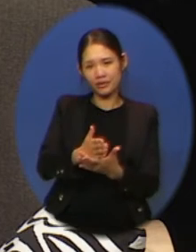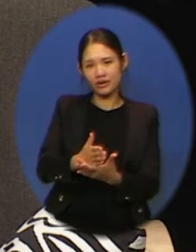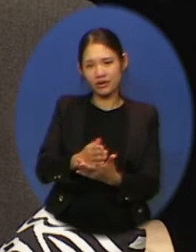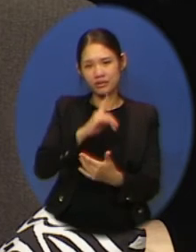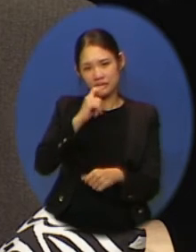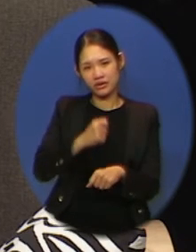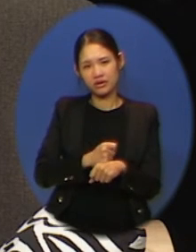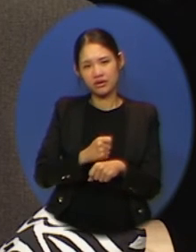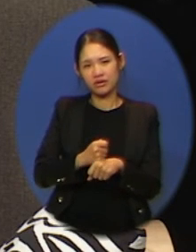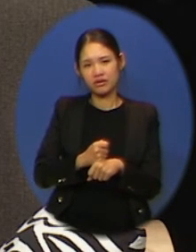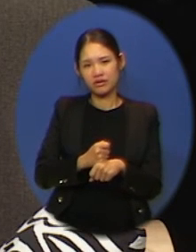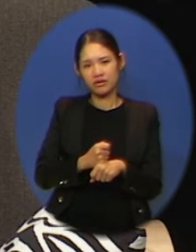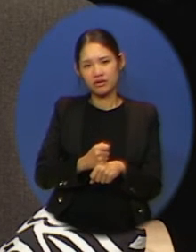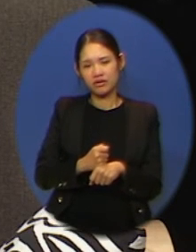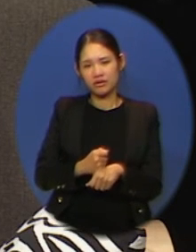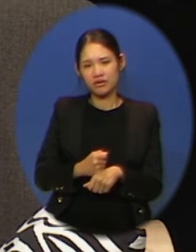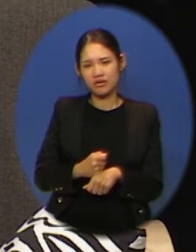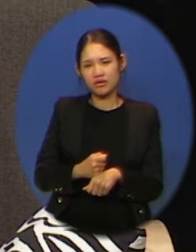그러면은